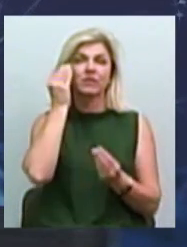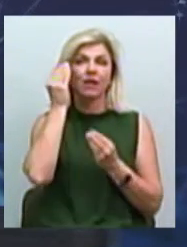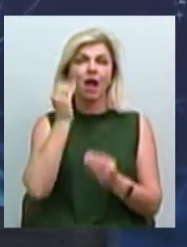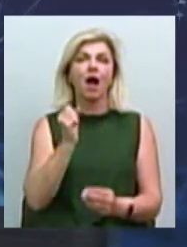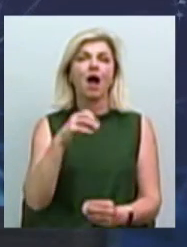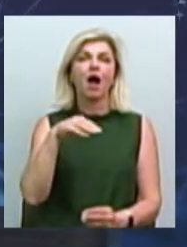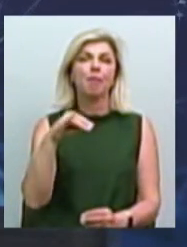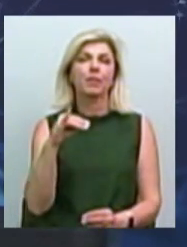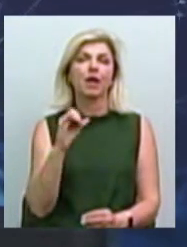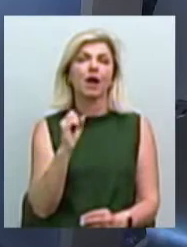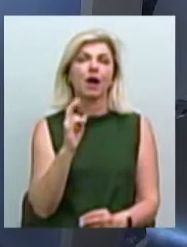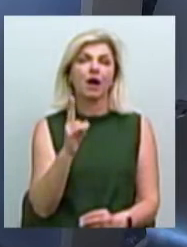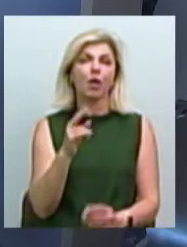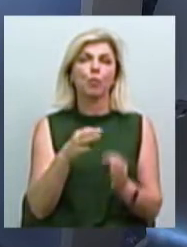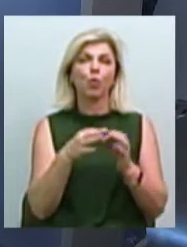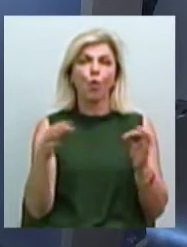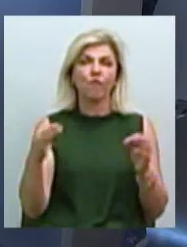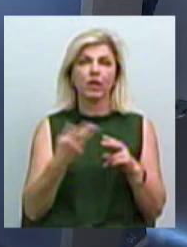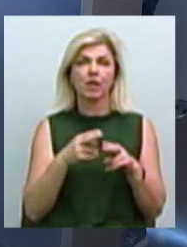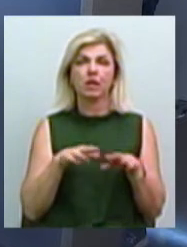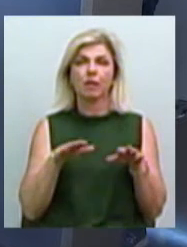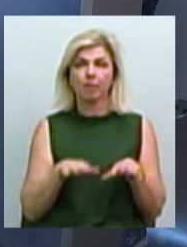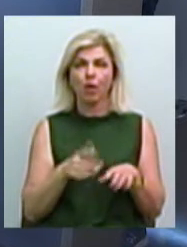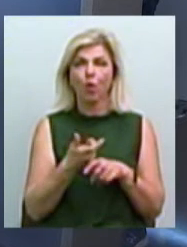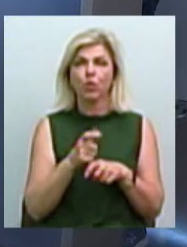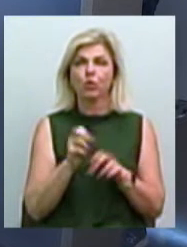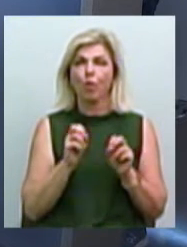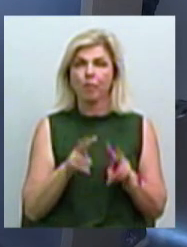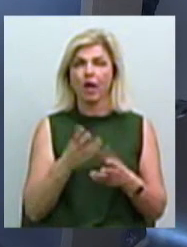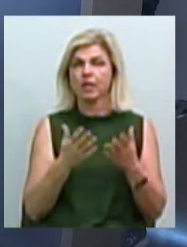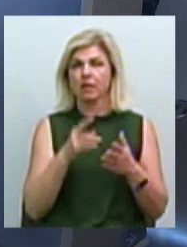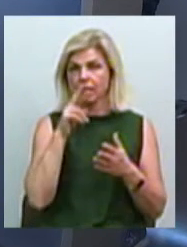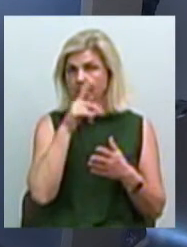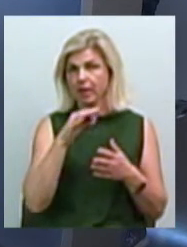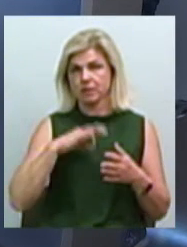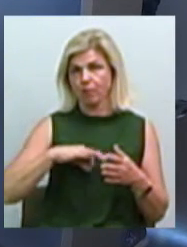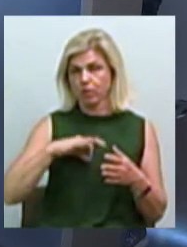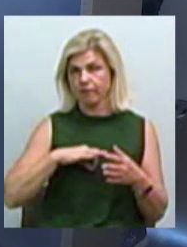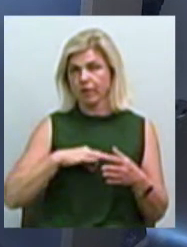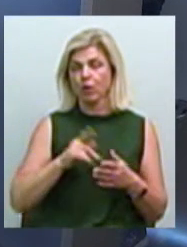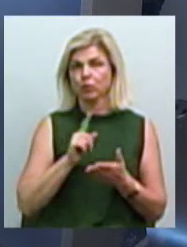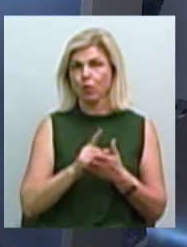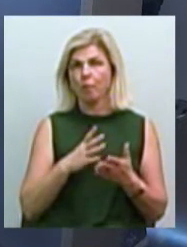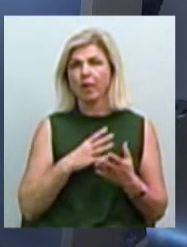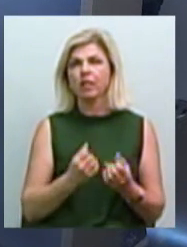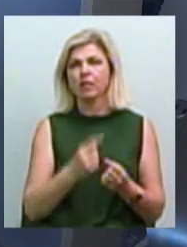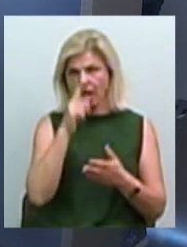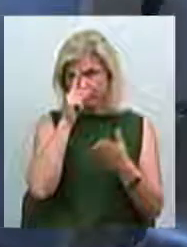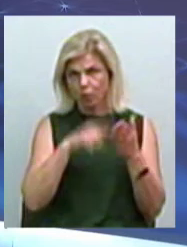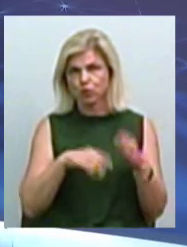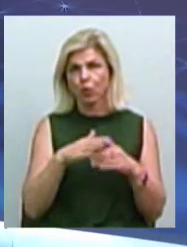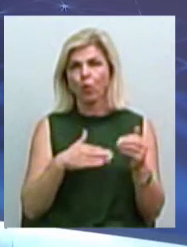аммиакопровод – это тот стратегический объект, который опасен, если его неправильно эксплуатировать. И, наверное, он должен быть в надежных руках. Но